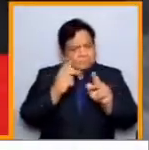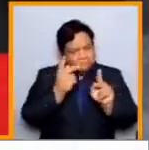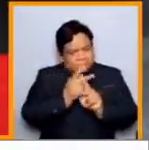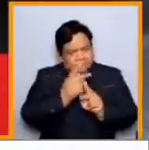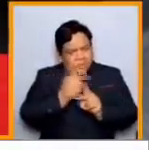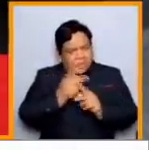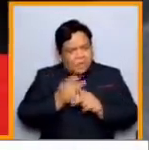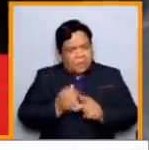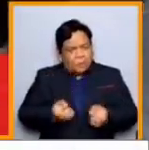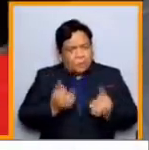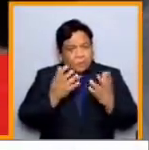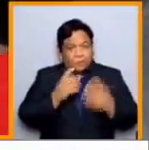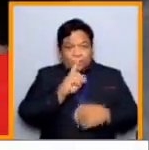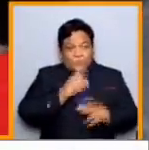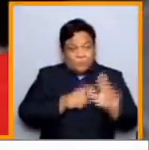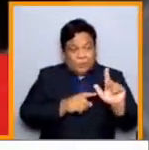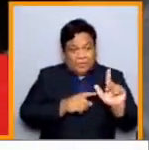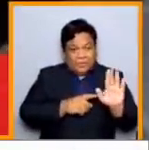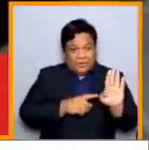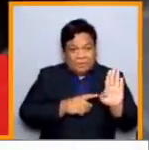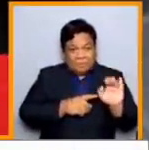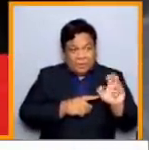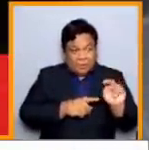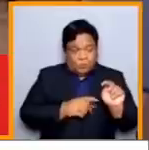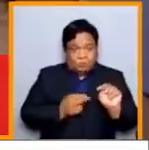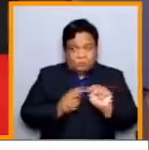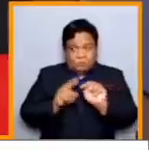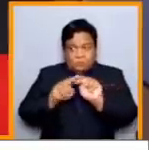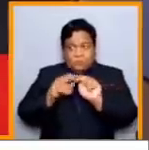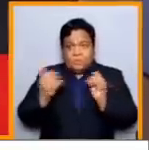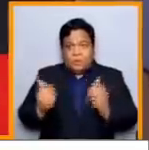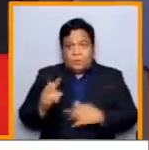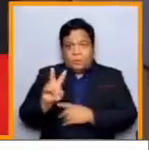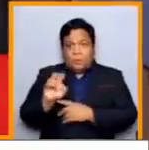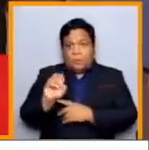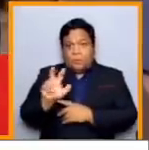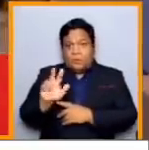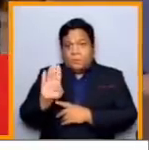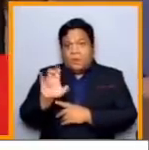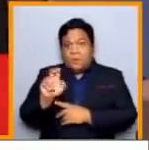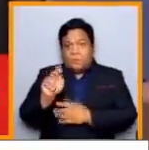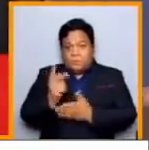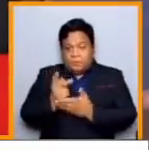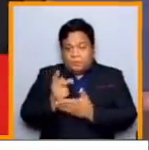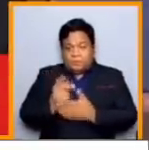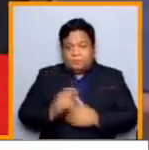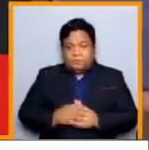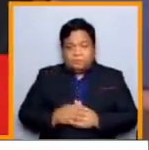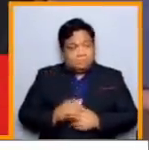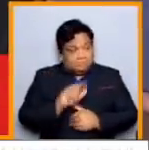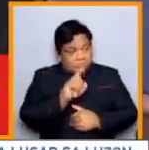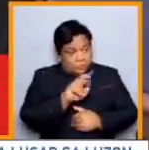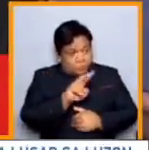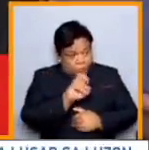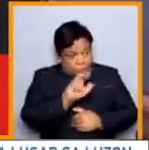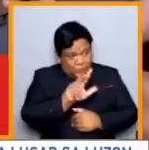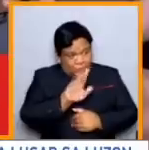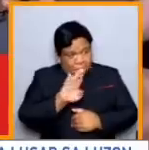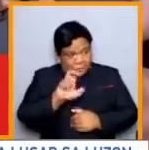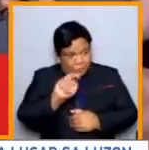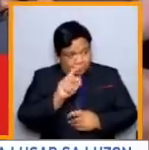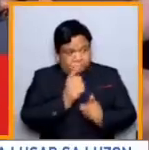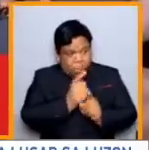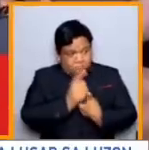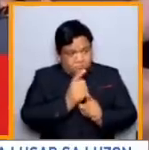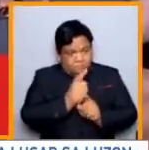pesos ay lumubo na ang bayarin sa 203 billion pesos. Is the amount 203 billion correct? Tama po ba yung pinafloat na amount niyo?